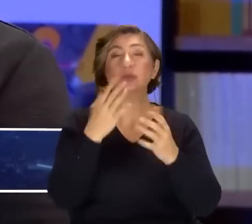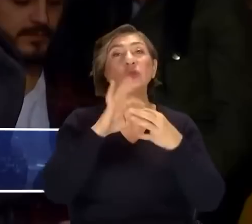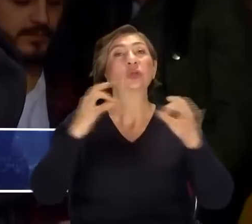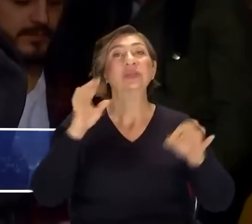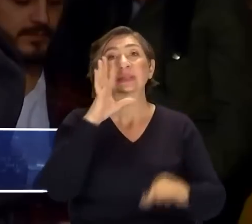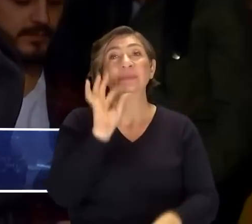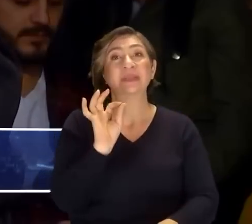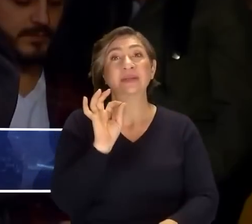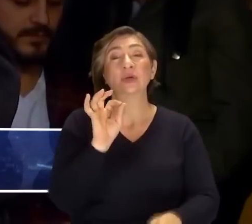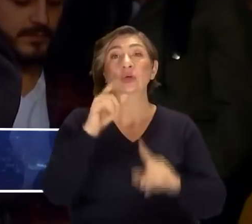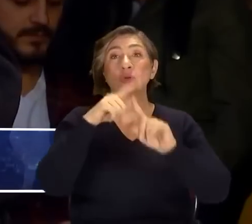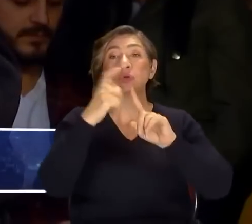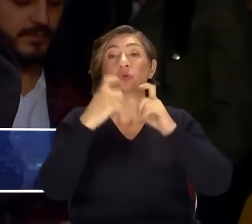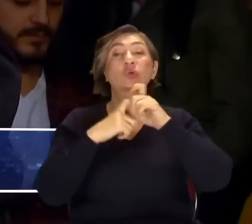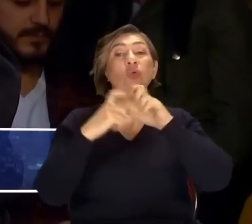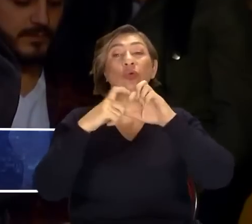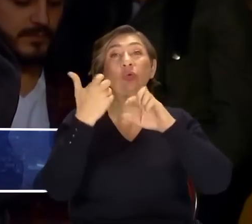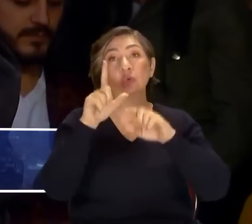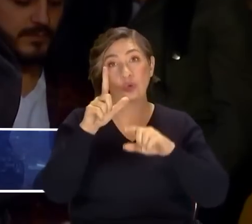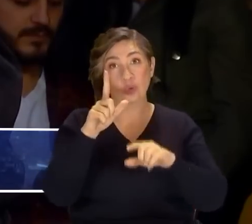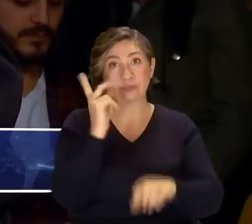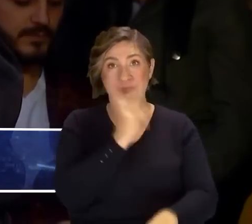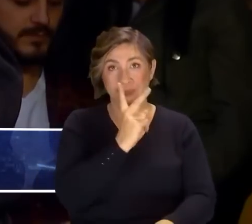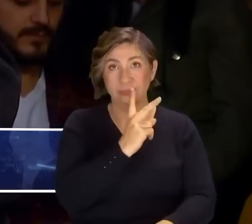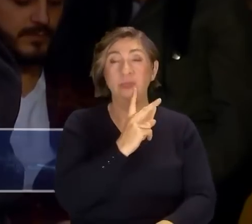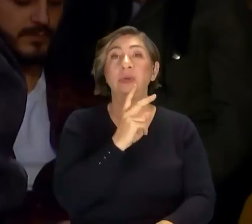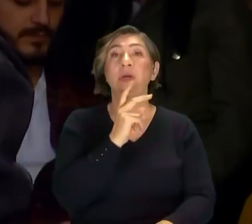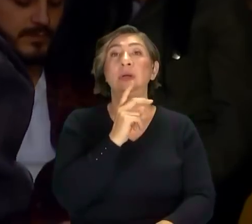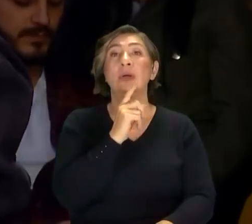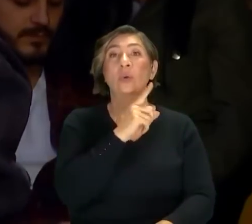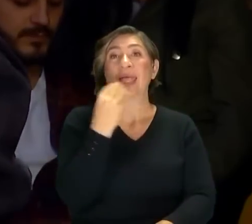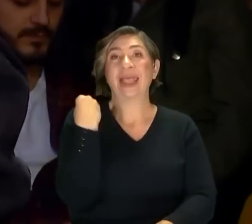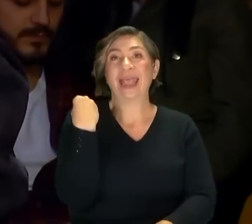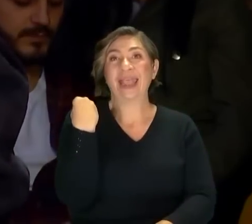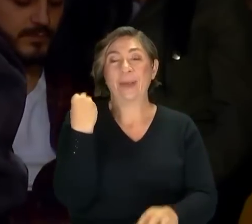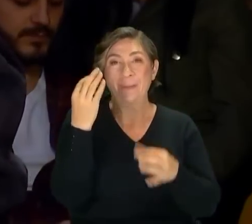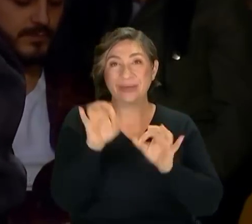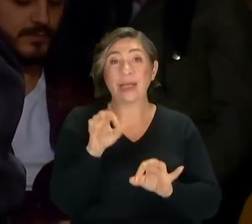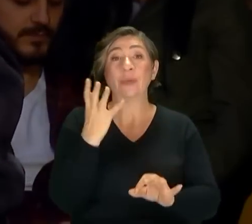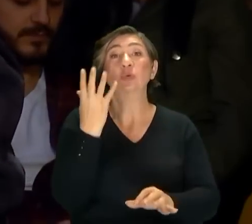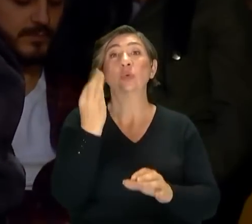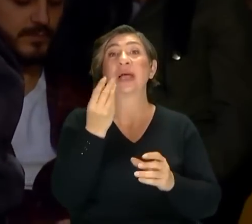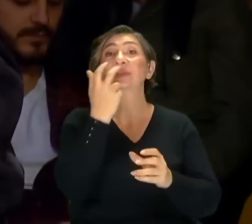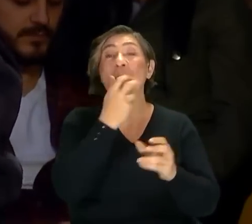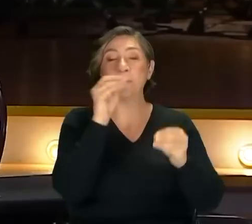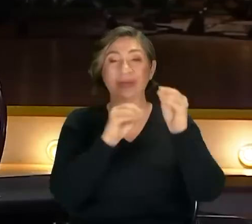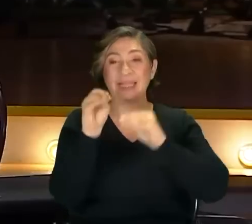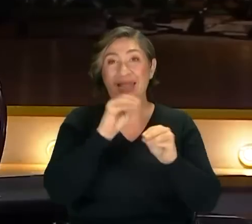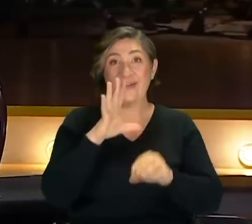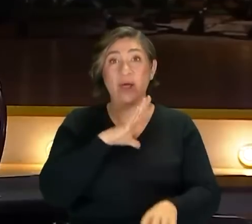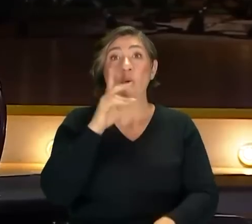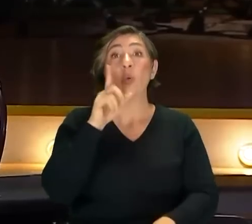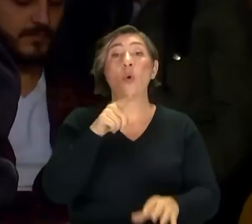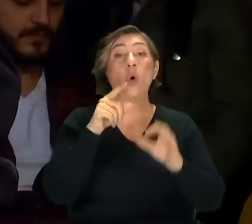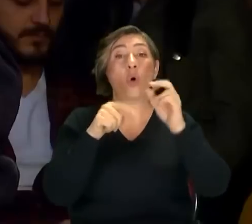Kimin? Söz Tuğrul Cerahoğlu'na ait. O da yeni sektöre giriyor ama çok güzel besteleri var. Bu şarkı